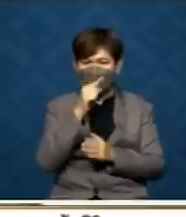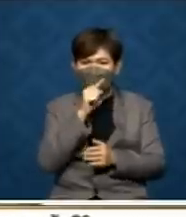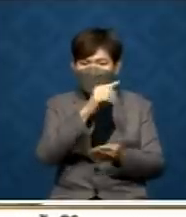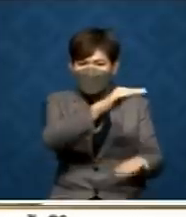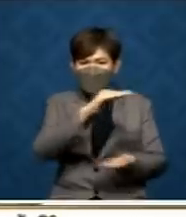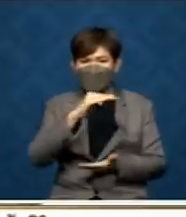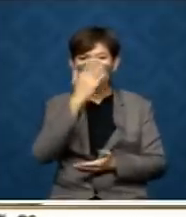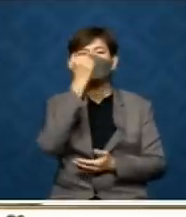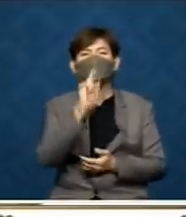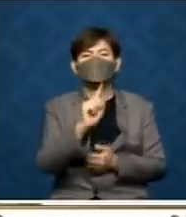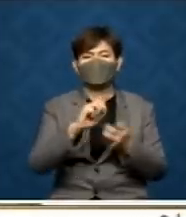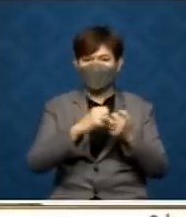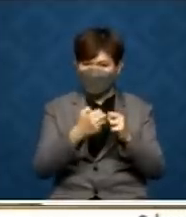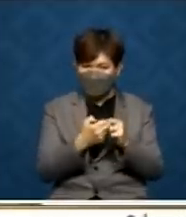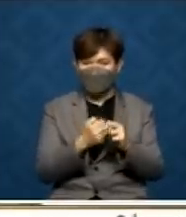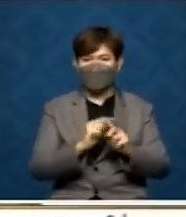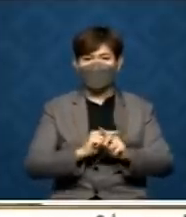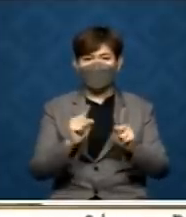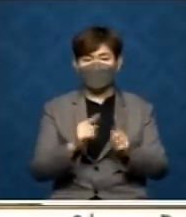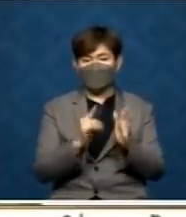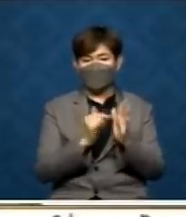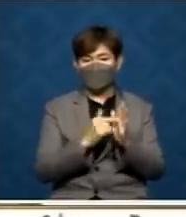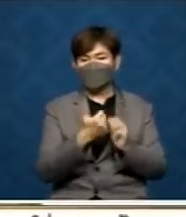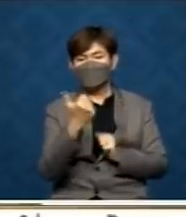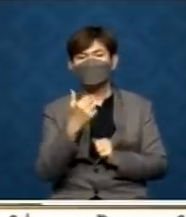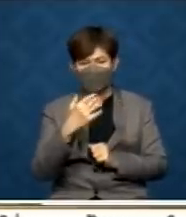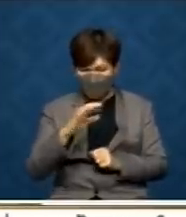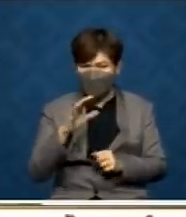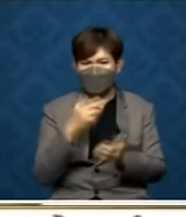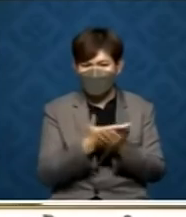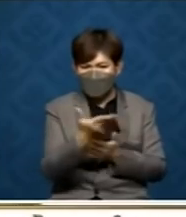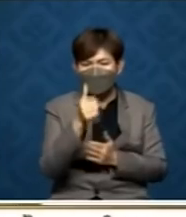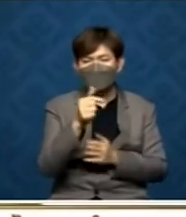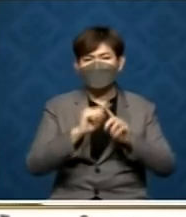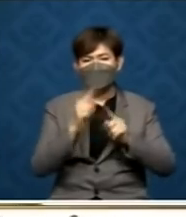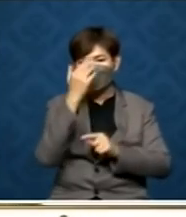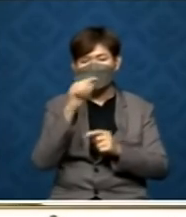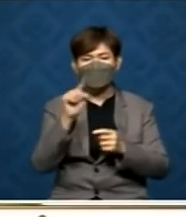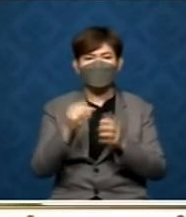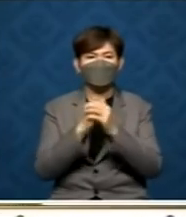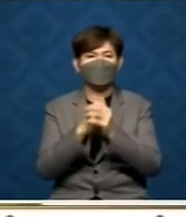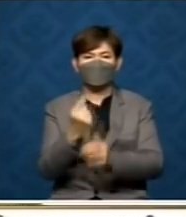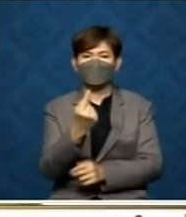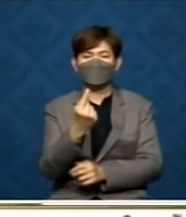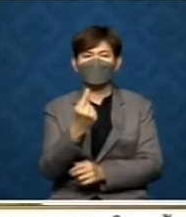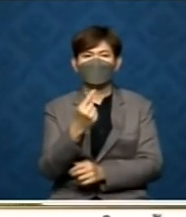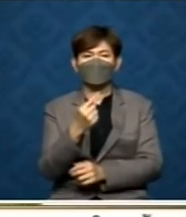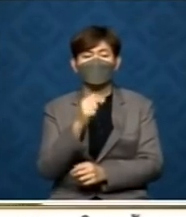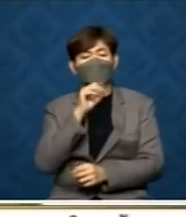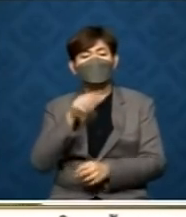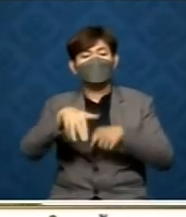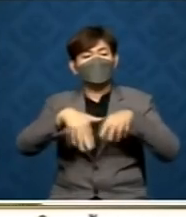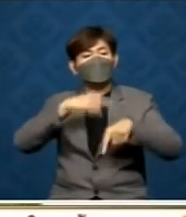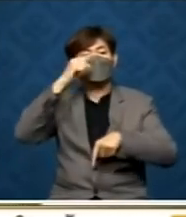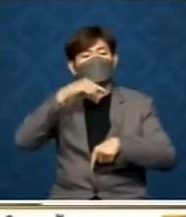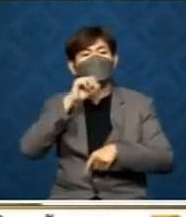ปัญหามีทั้งที่เอาอย่างอื่นได้ทำไมไม่เอาต้องดาวที่นั่นแหละอย่างเดียวคะแล้วก็มาบอกคนไร